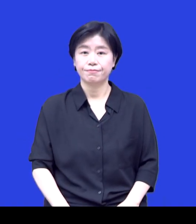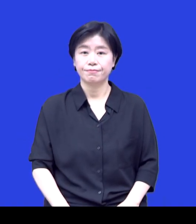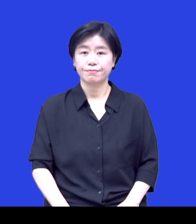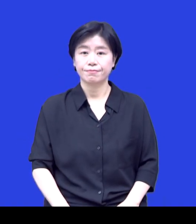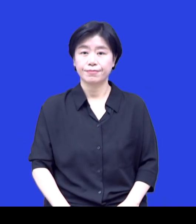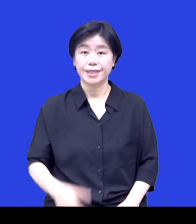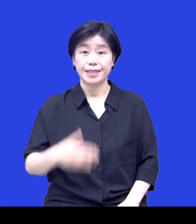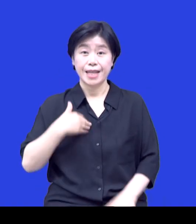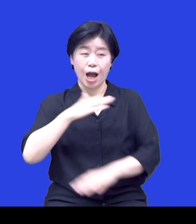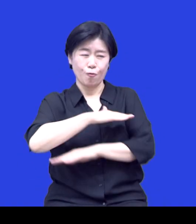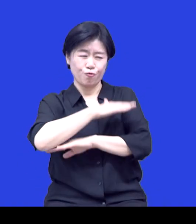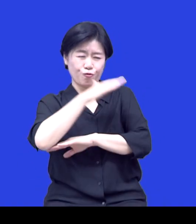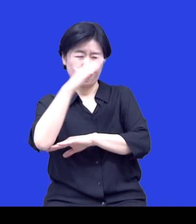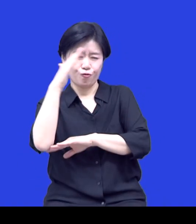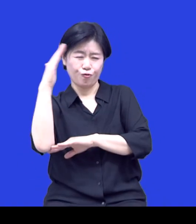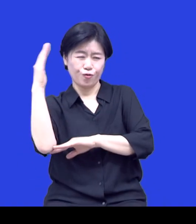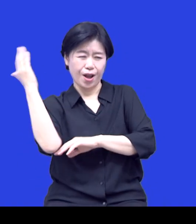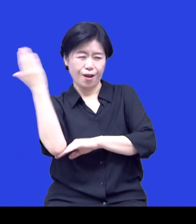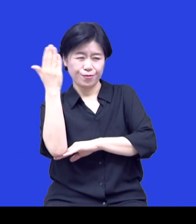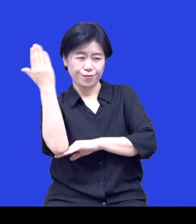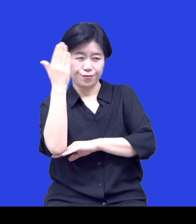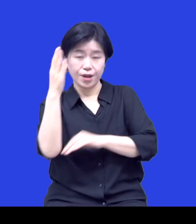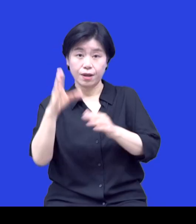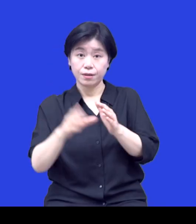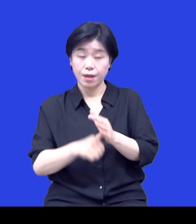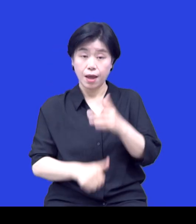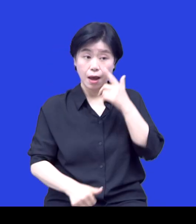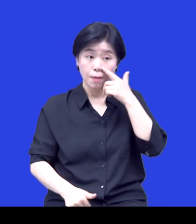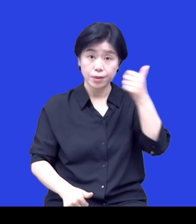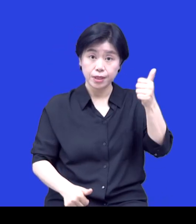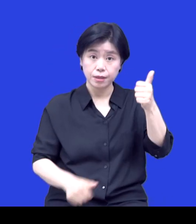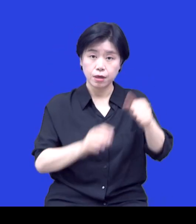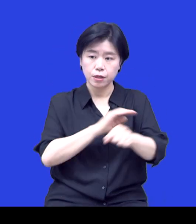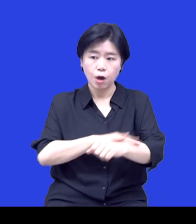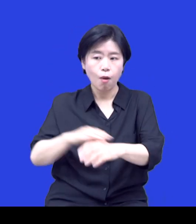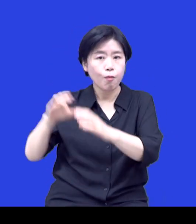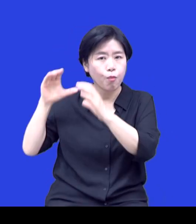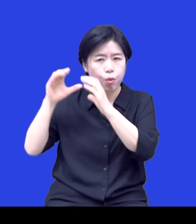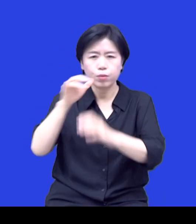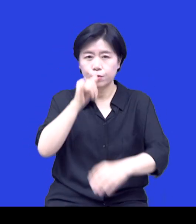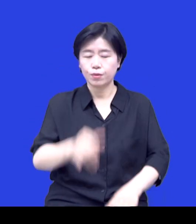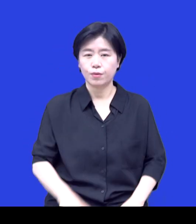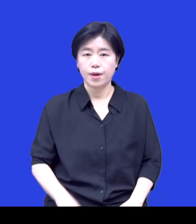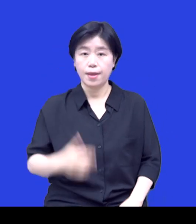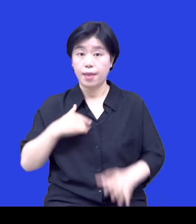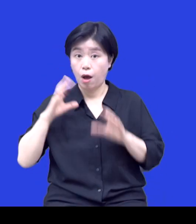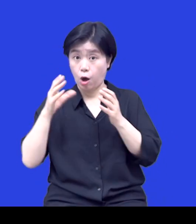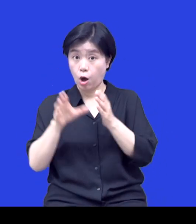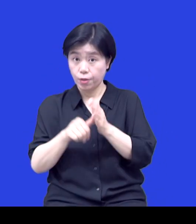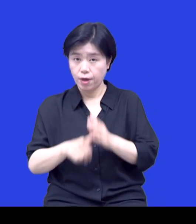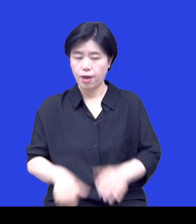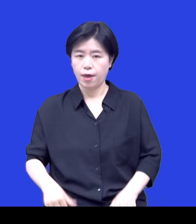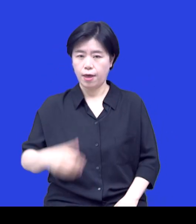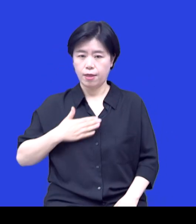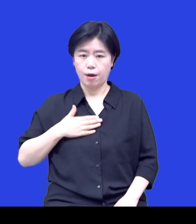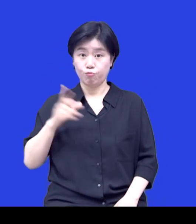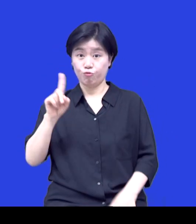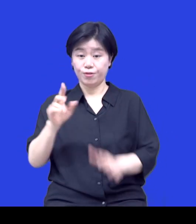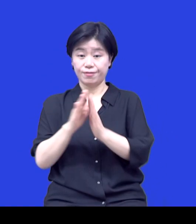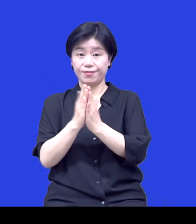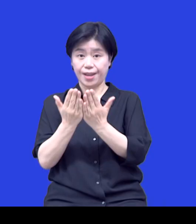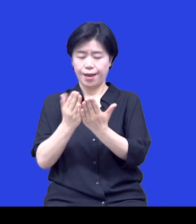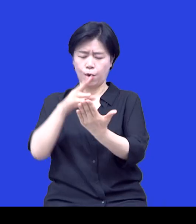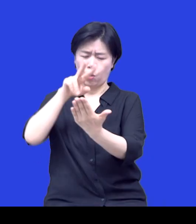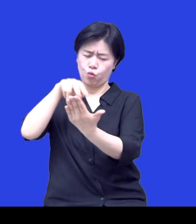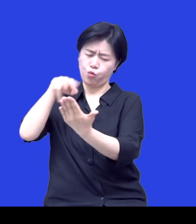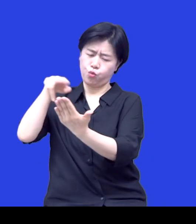제 스토리를 굉장히 잘 들어주셨어요. 그러니까 어린 꼬마 때부터 가령 뭐 플루타크의 웅전 뭐 이런